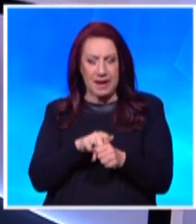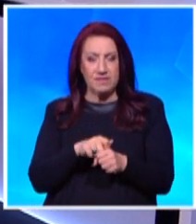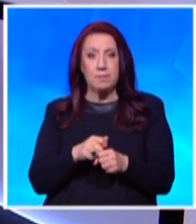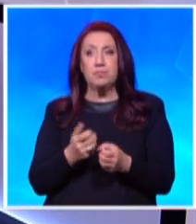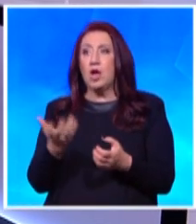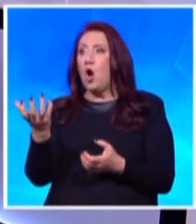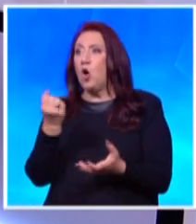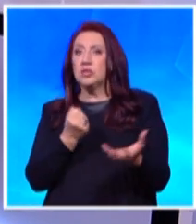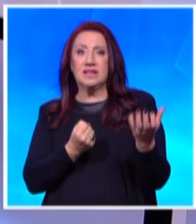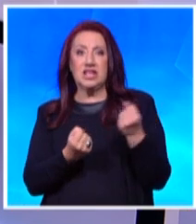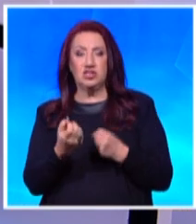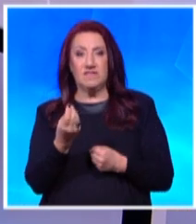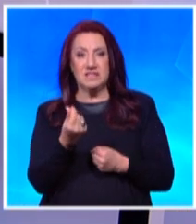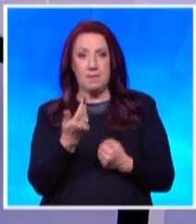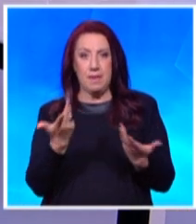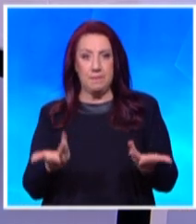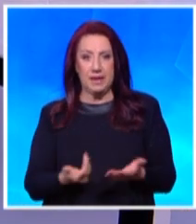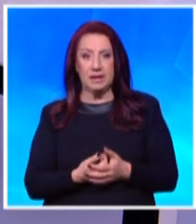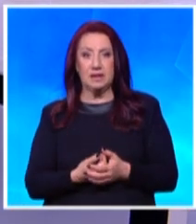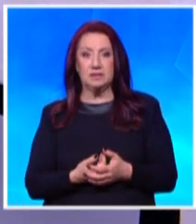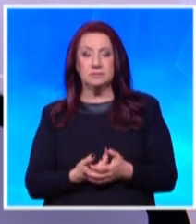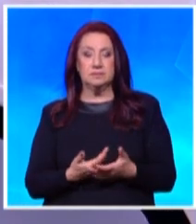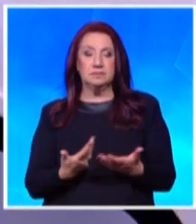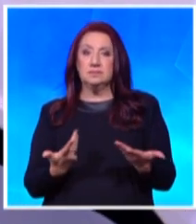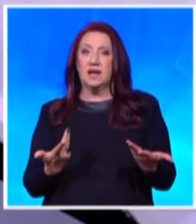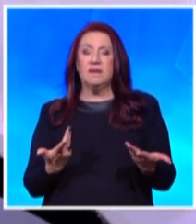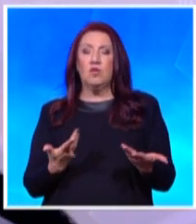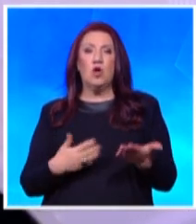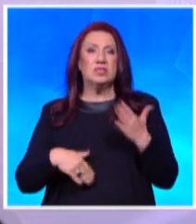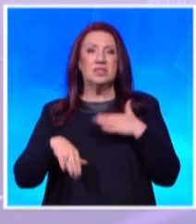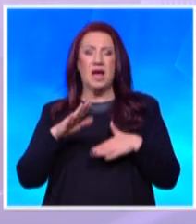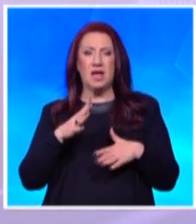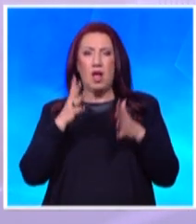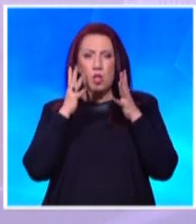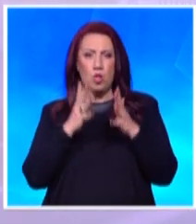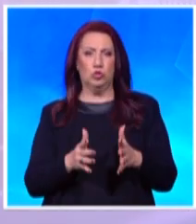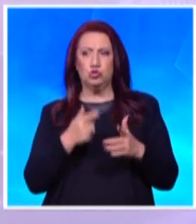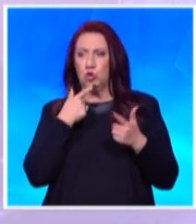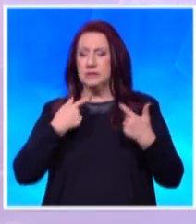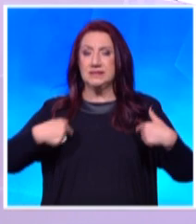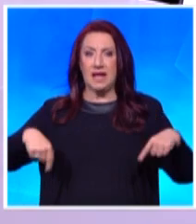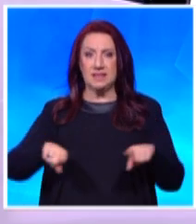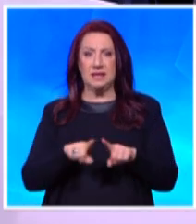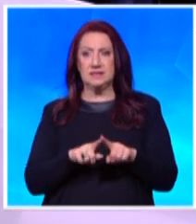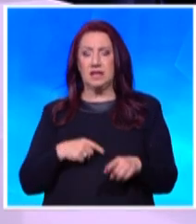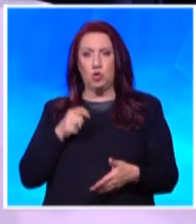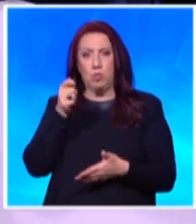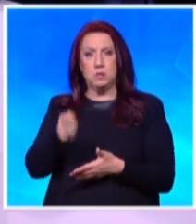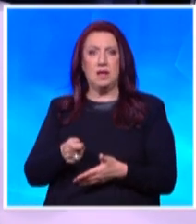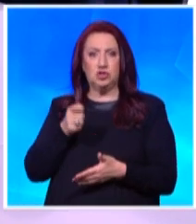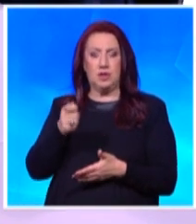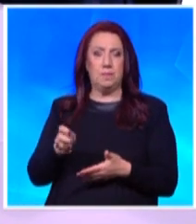ще се лишим, кое ще бъде най-зле за нас, като данъкоплатци, и кое ще ни успокои, ще ни направи дните